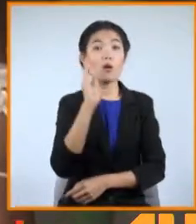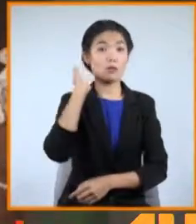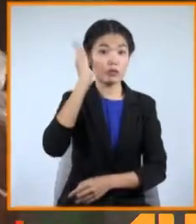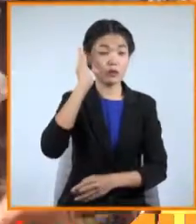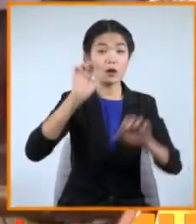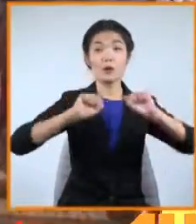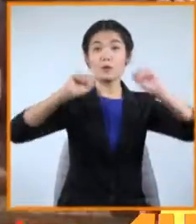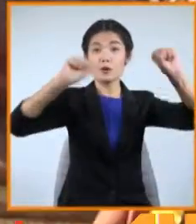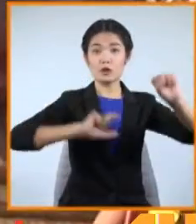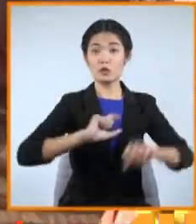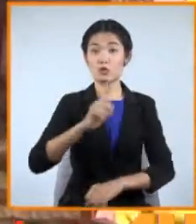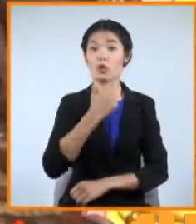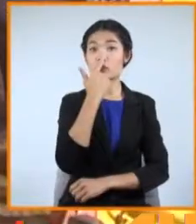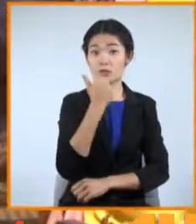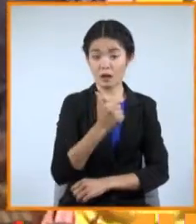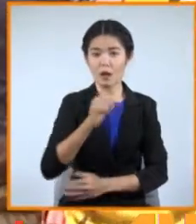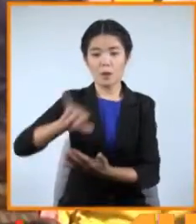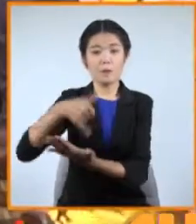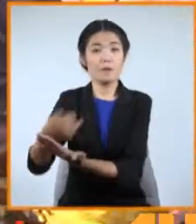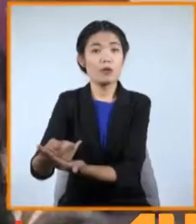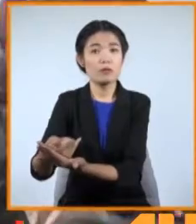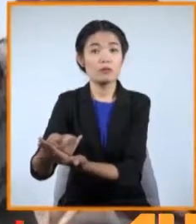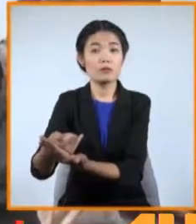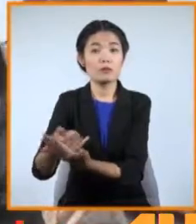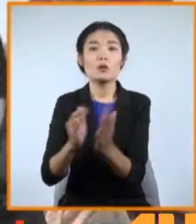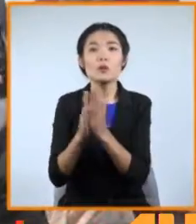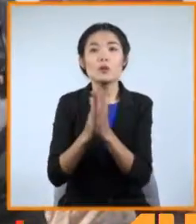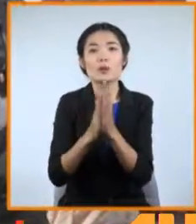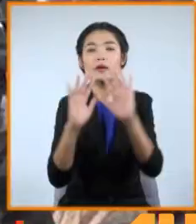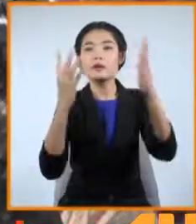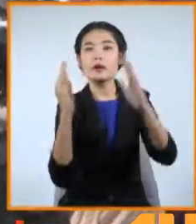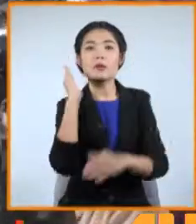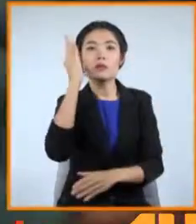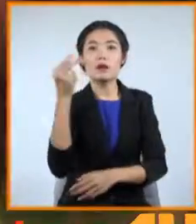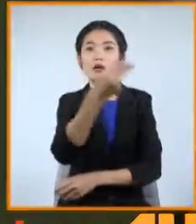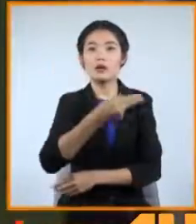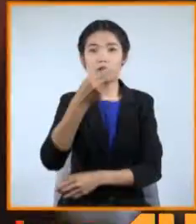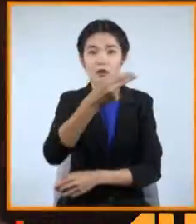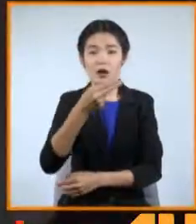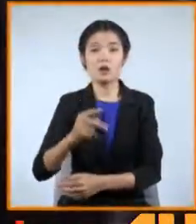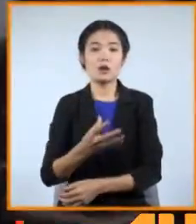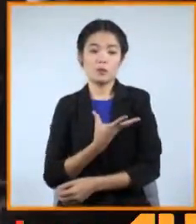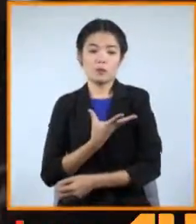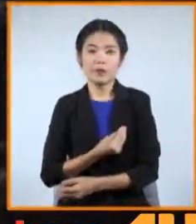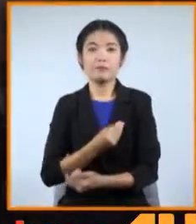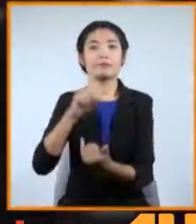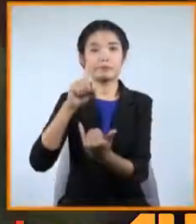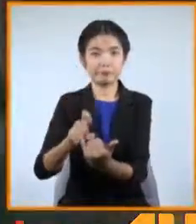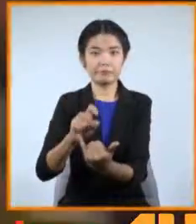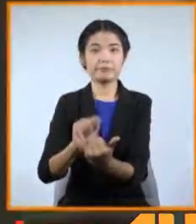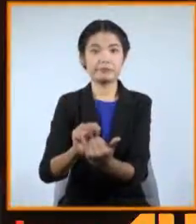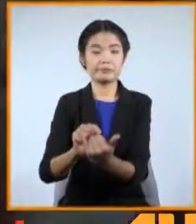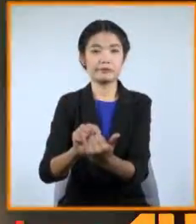กน้ำหนักโอลิมปิกเกมส์ซึ่งช็อกเป็นลมหมดสติระหว่างลุ้นหลานชายและได้เสียชีวิตจากโรคหัวใจล้มเหลวในเวลาต่อม